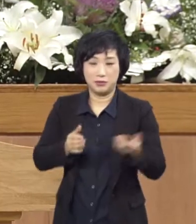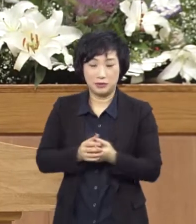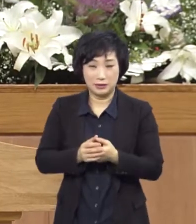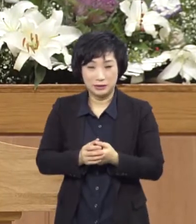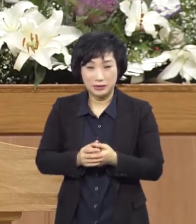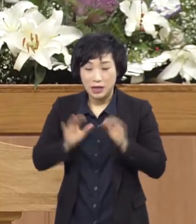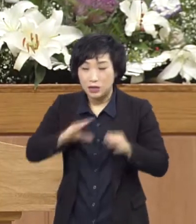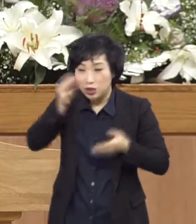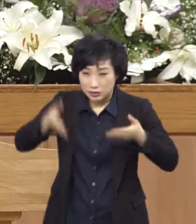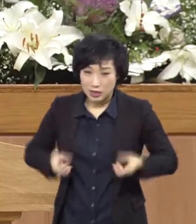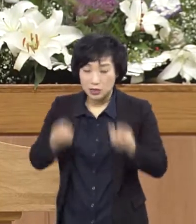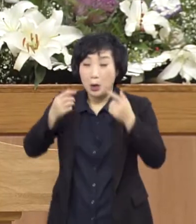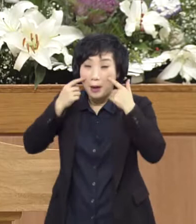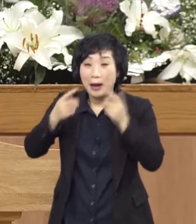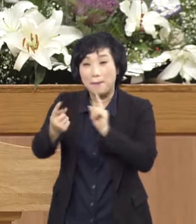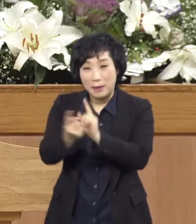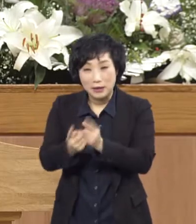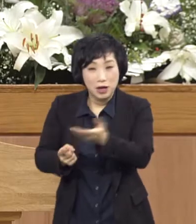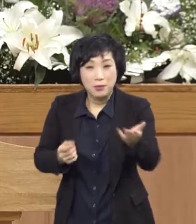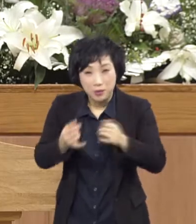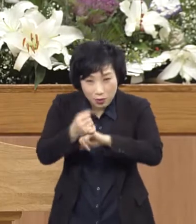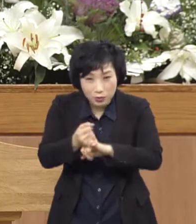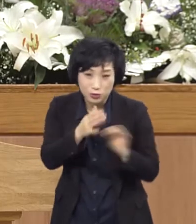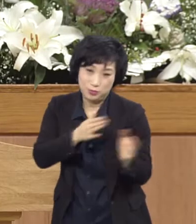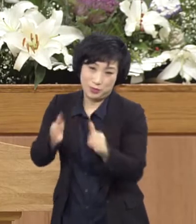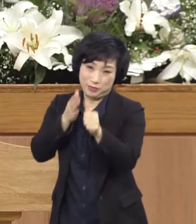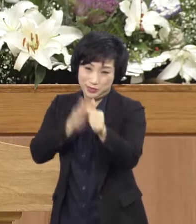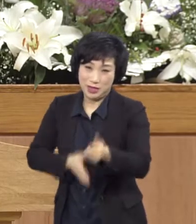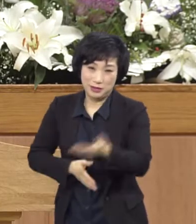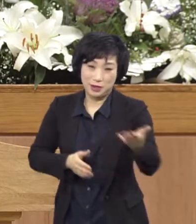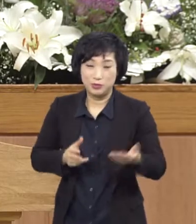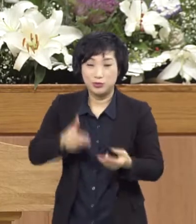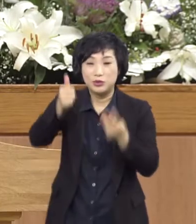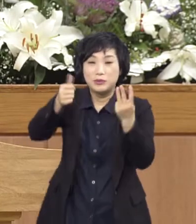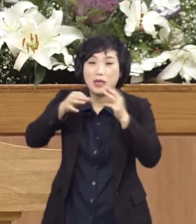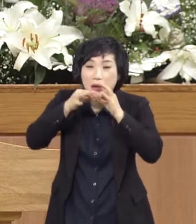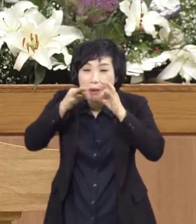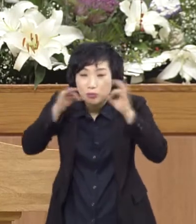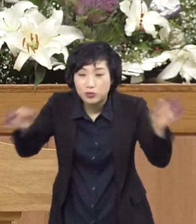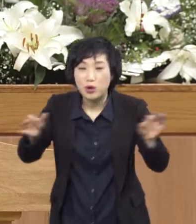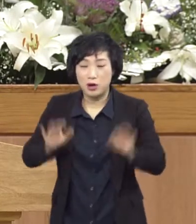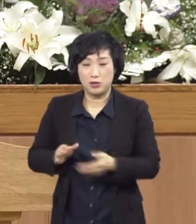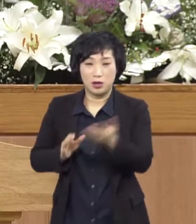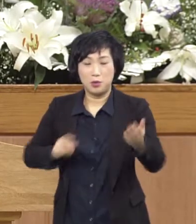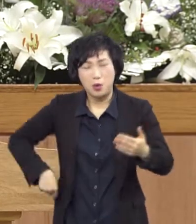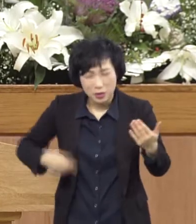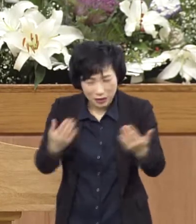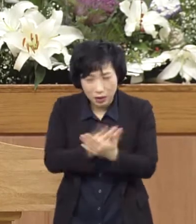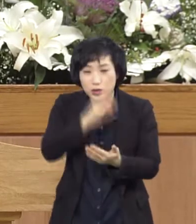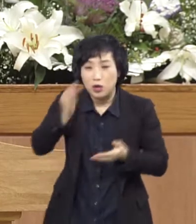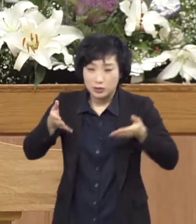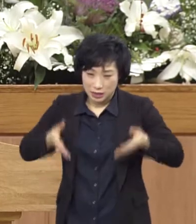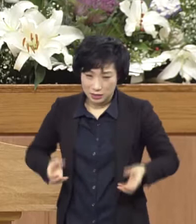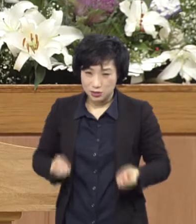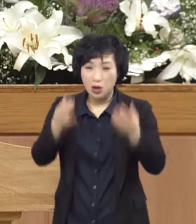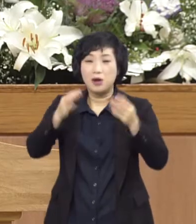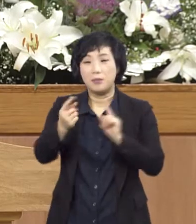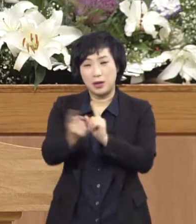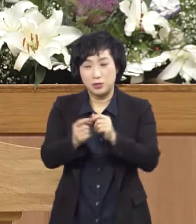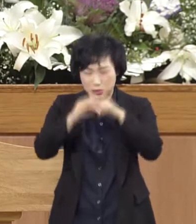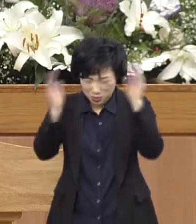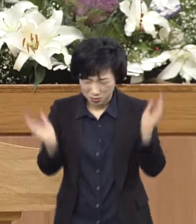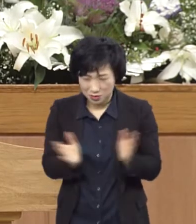확실하게 맞이할 준비를 하시기 바랍니다. 우리 주여 삼창하고 다시 회개하며 성탄을 맞이할 최고의 준비는